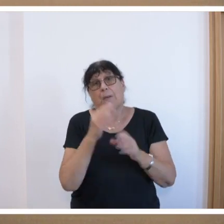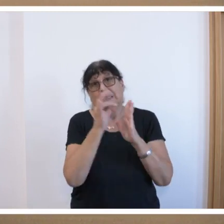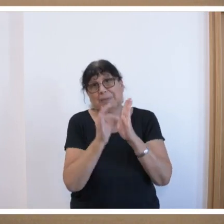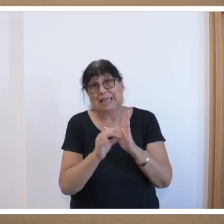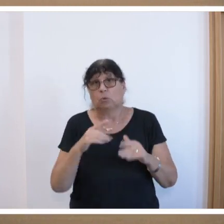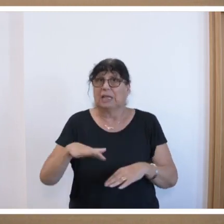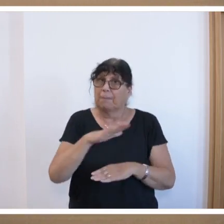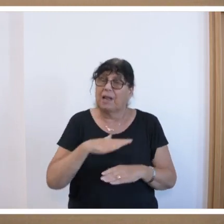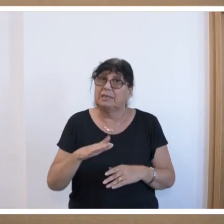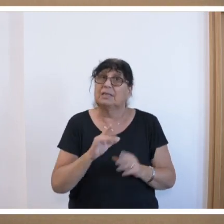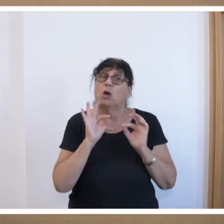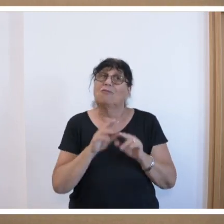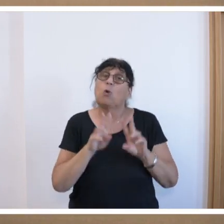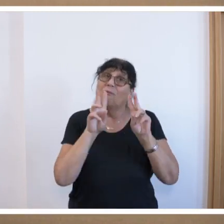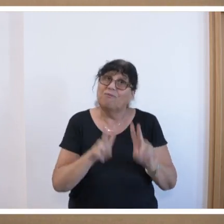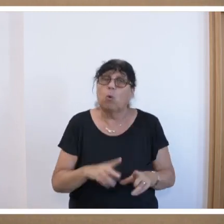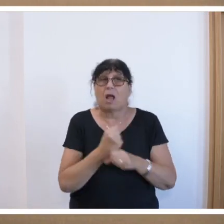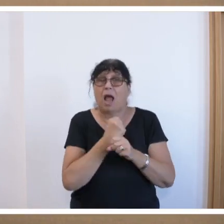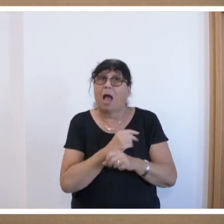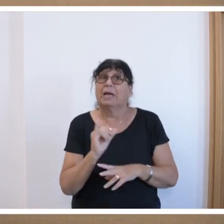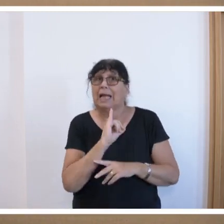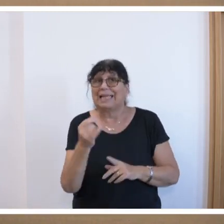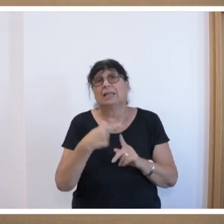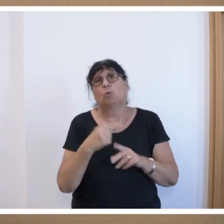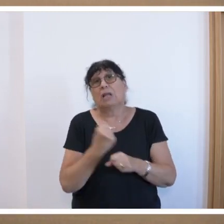unserem Land für das Wohl der Arbeiterinnen und Arbeiter.